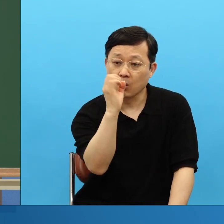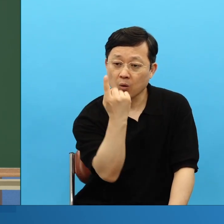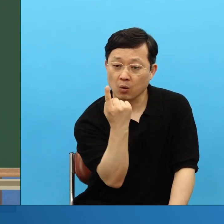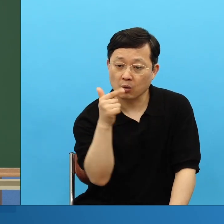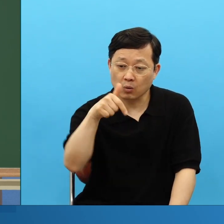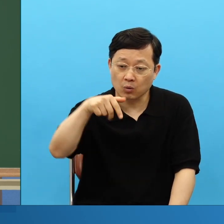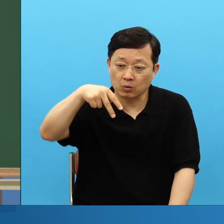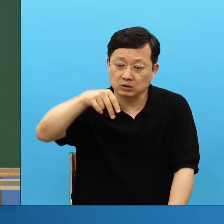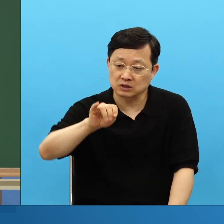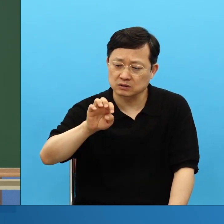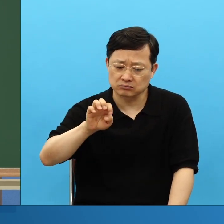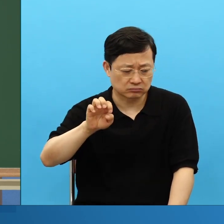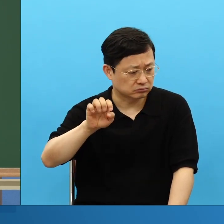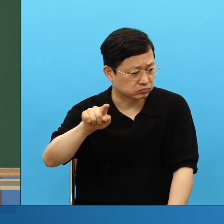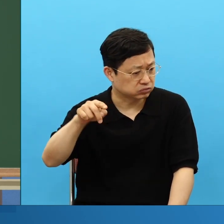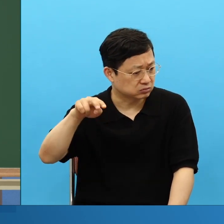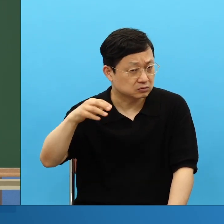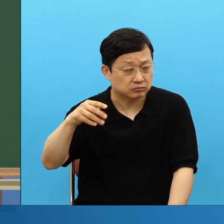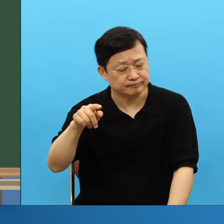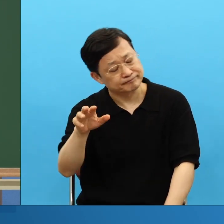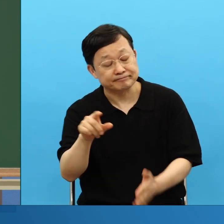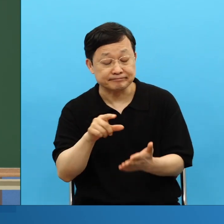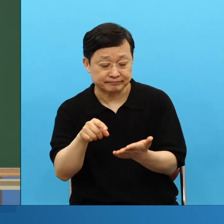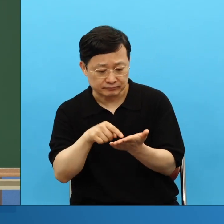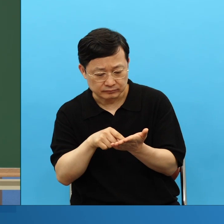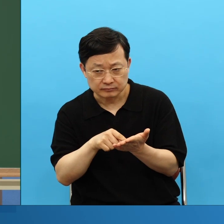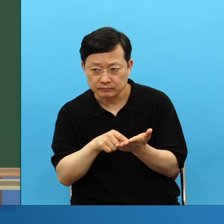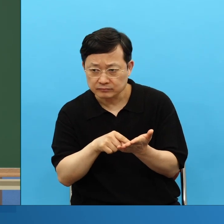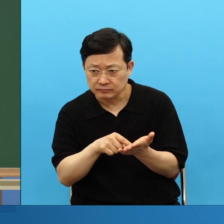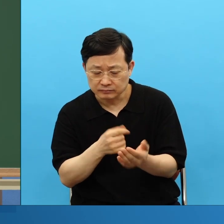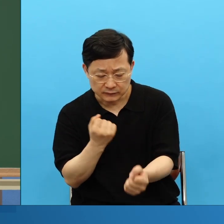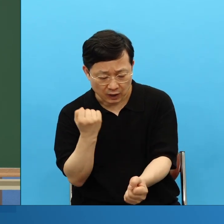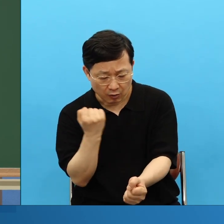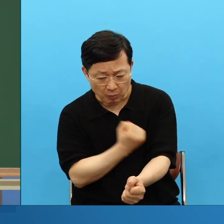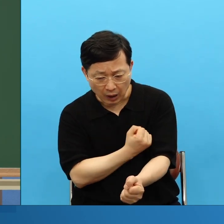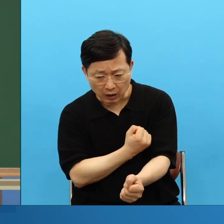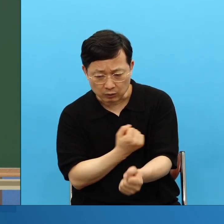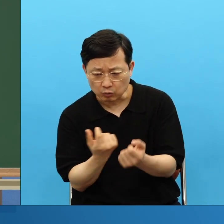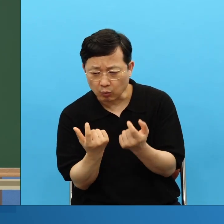와요. 이거는 마약성 진통제인데